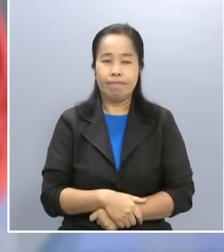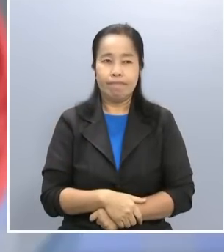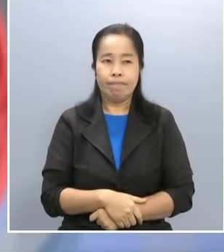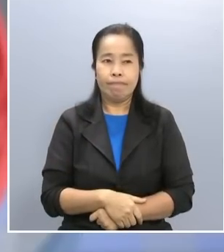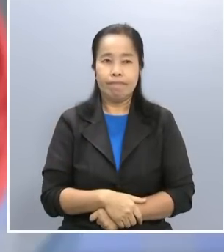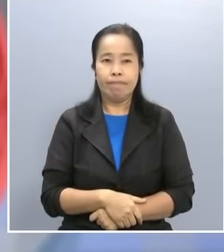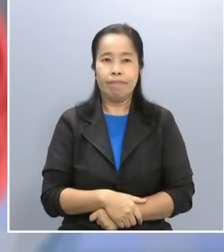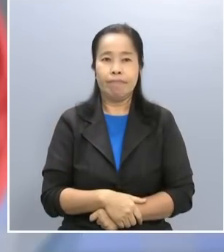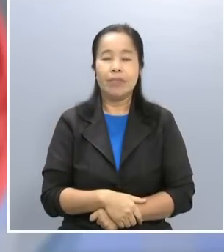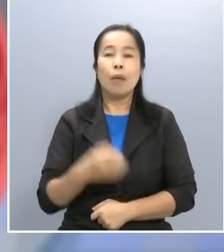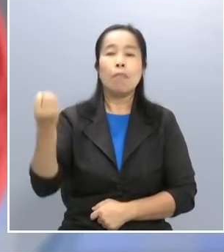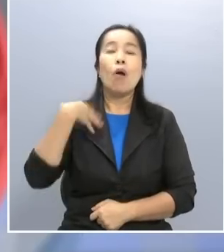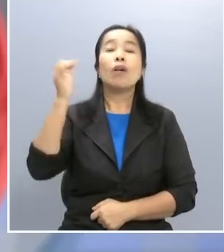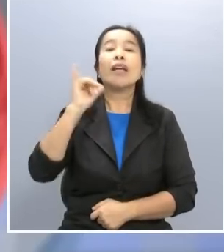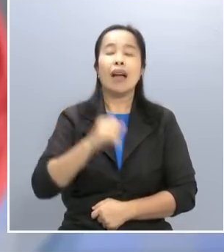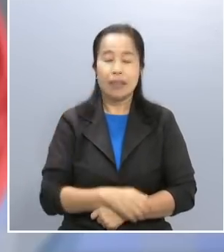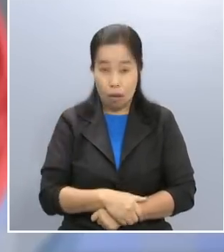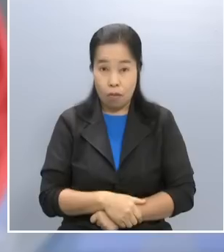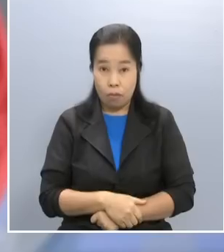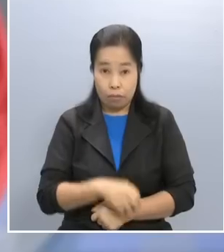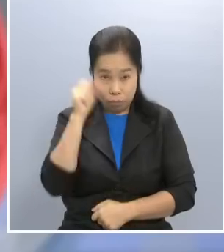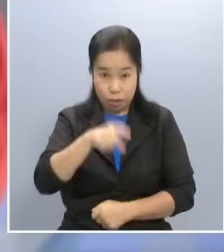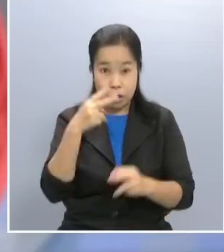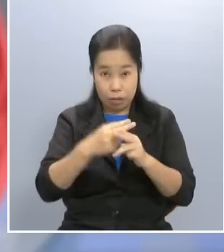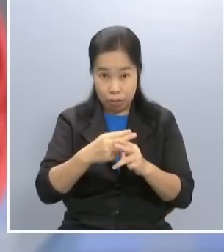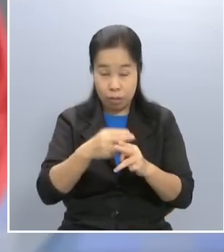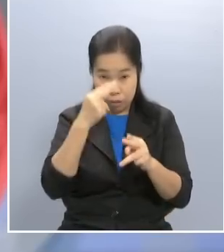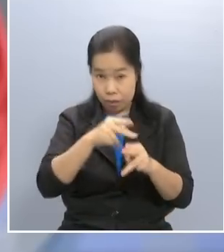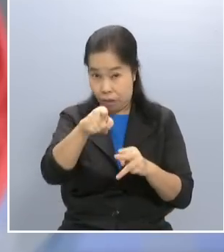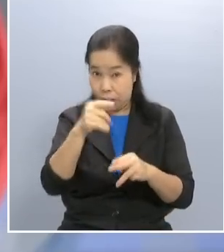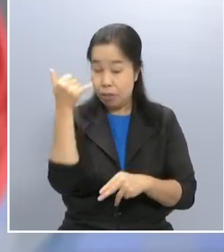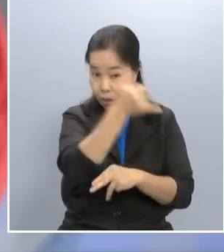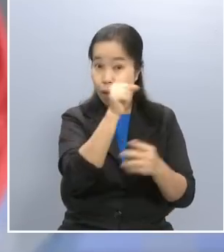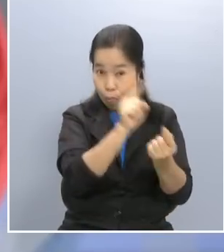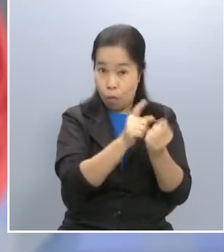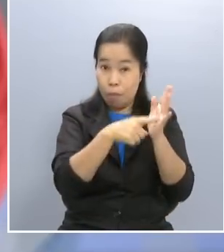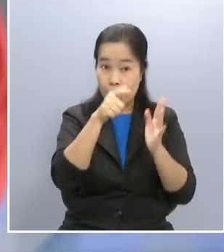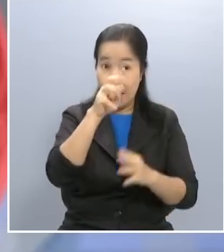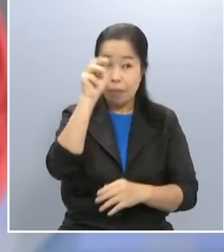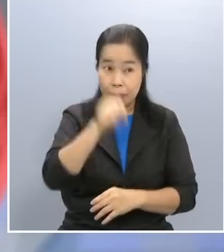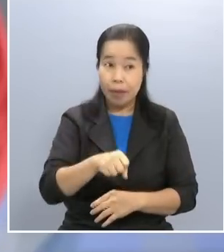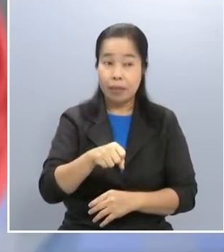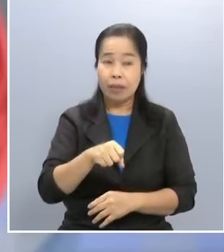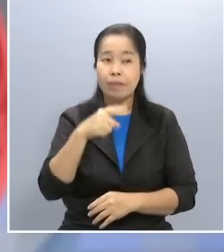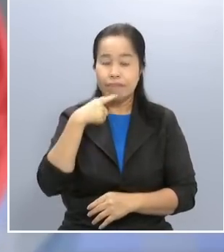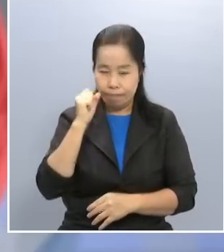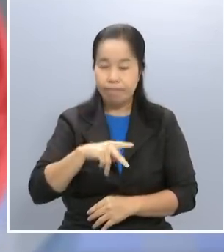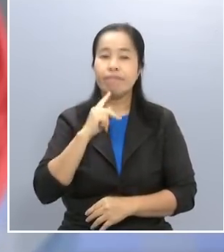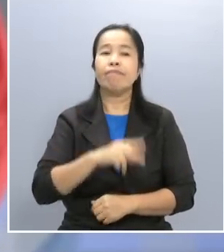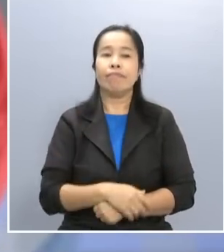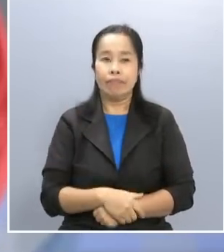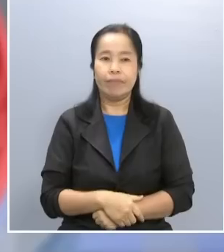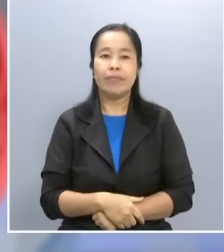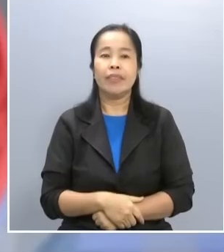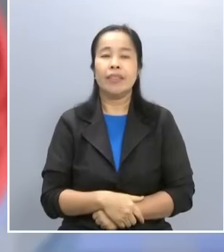ยังไม่ได้บอกว่าวันไหนนะครับแต่พี่มีชื่อออกมาแล้วว่าพี่ต้องเป็นคนที่เข้าไปถูกไหม ใช่ค่ะ เขาแจ้งมาแล้วนะ ค ่ ะ โอเคในมุ